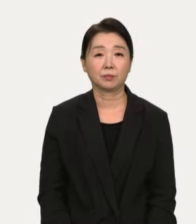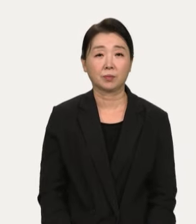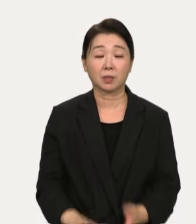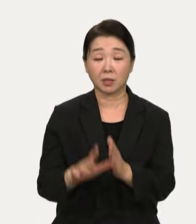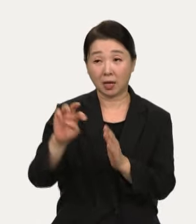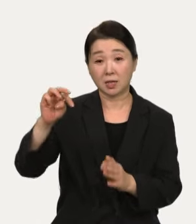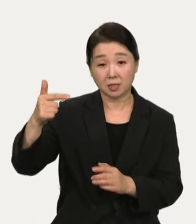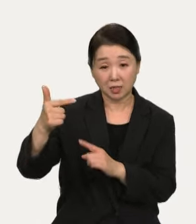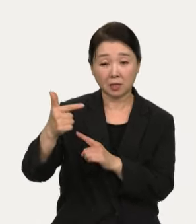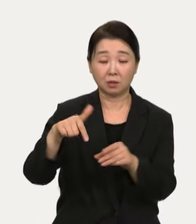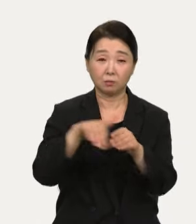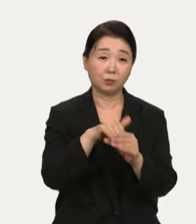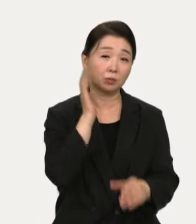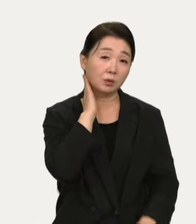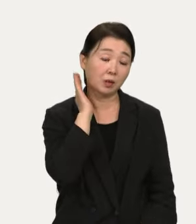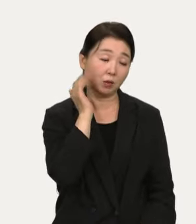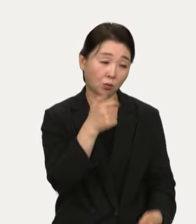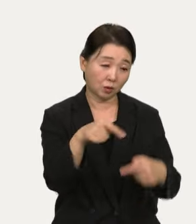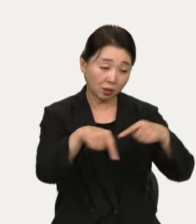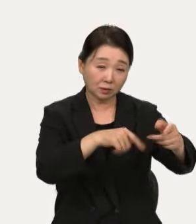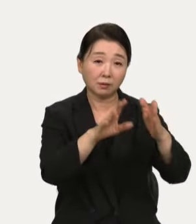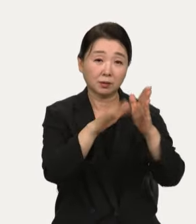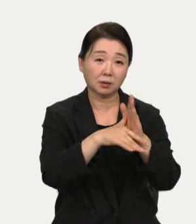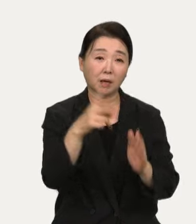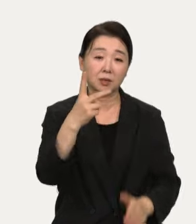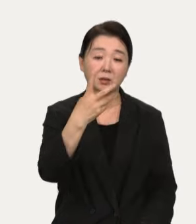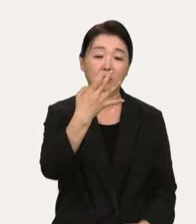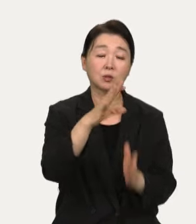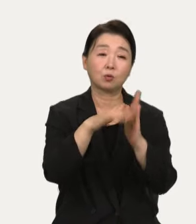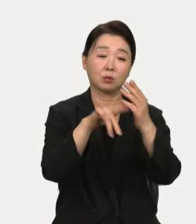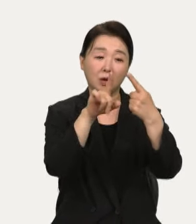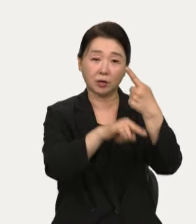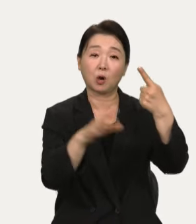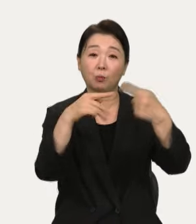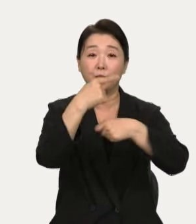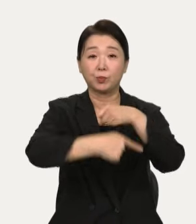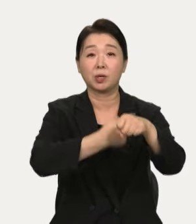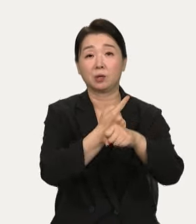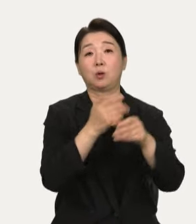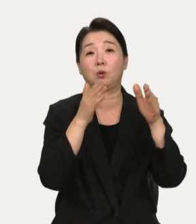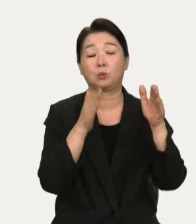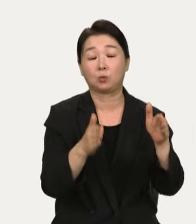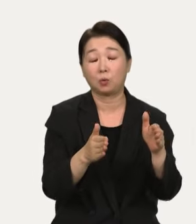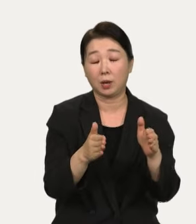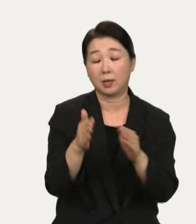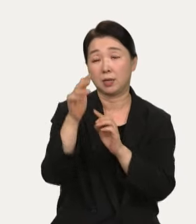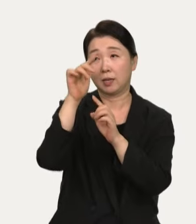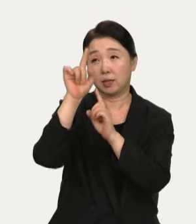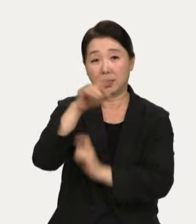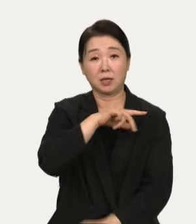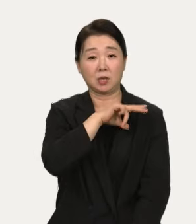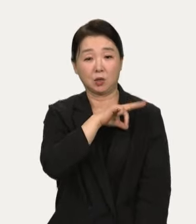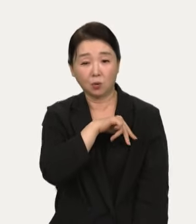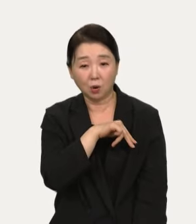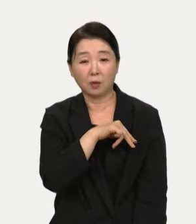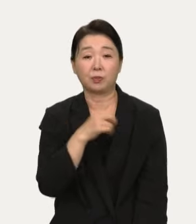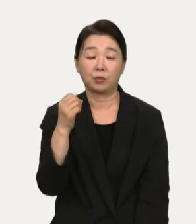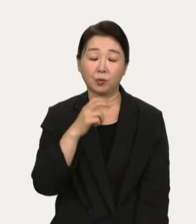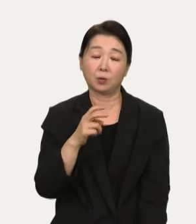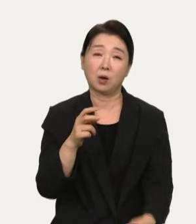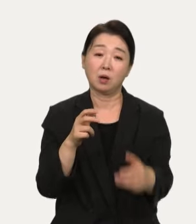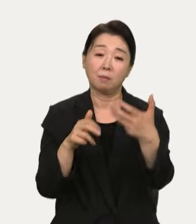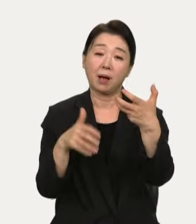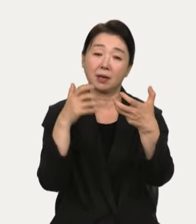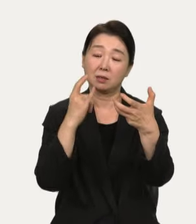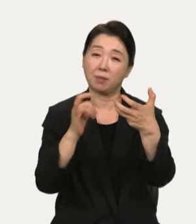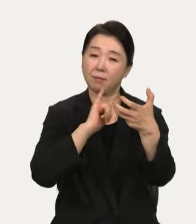신 씨가 문 전 대통령 재임 기간인 2019년 1월부터 1년 동안 이상직 전 의원과 80여회 연락을